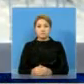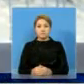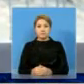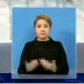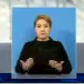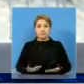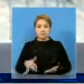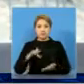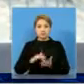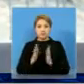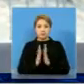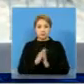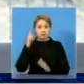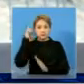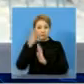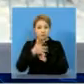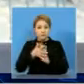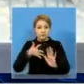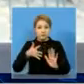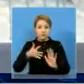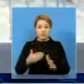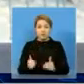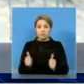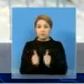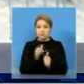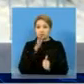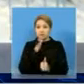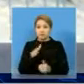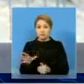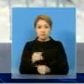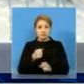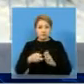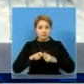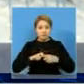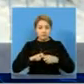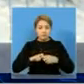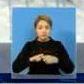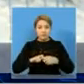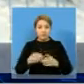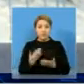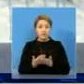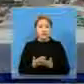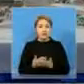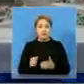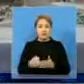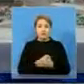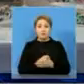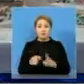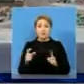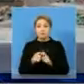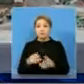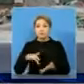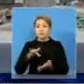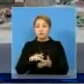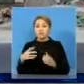Жители города просим отнестись с пониманием. В ближайшее время все дефекты как говорится, устраним. К слову, всего в городе